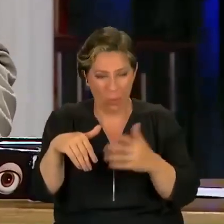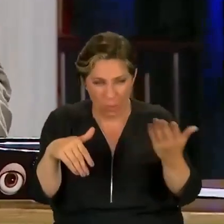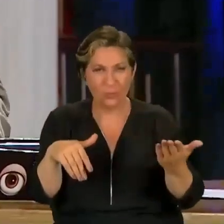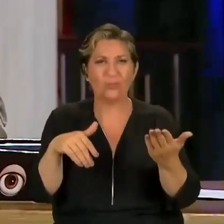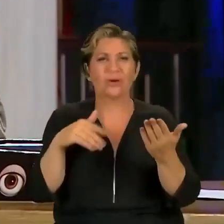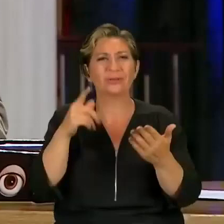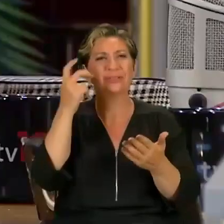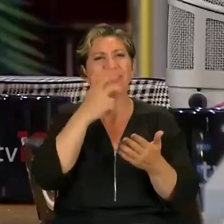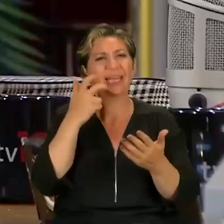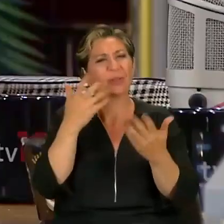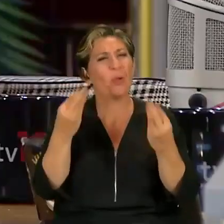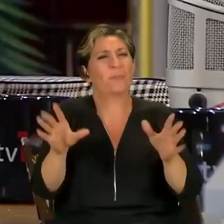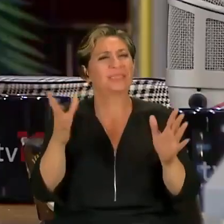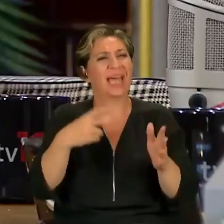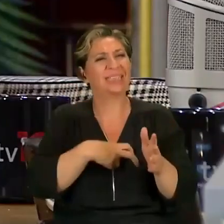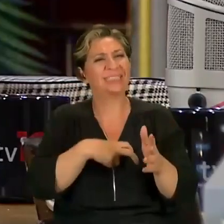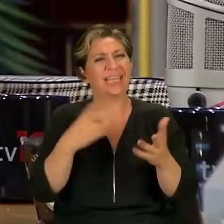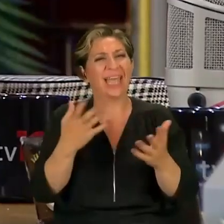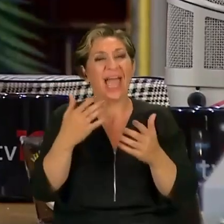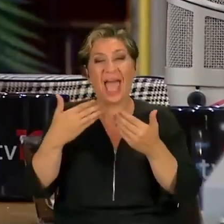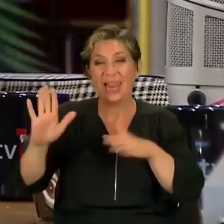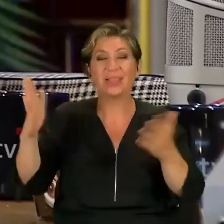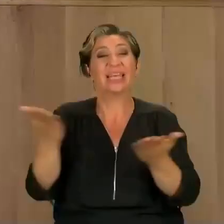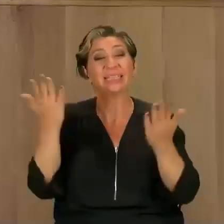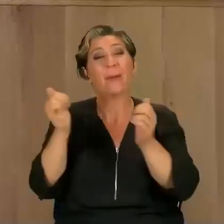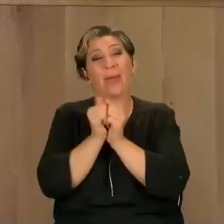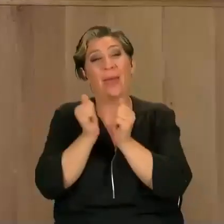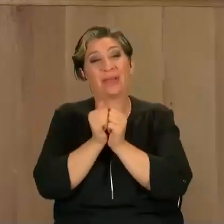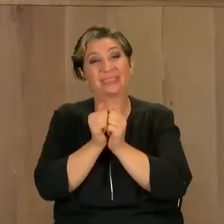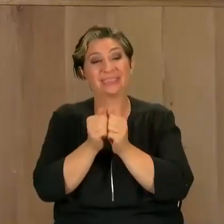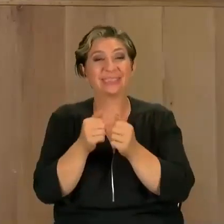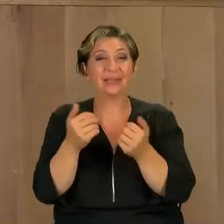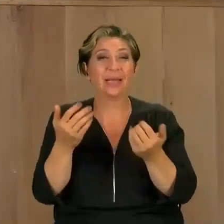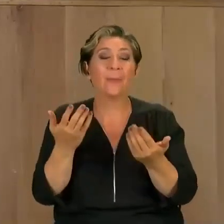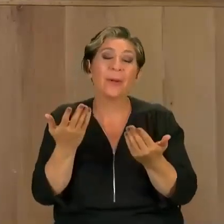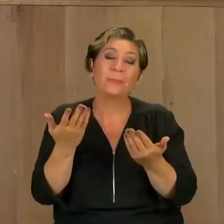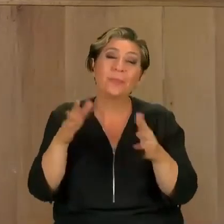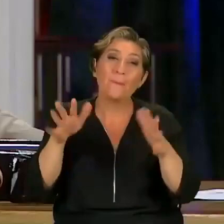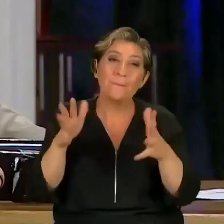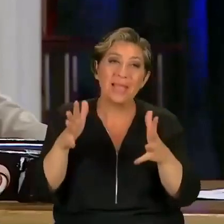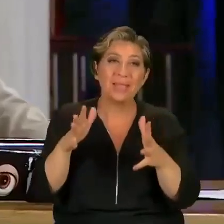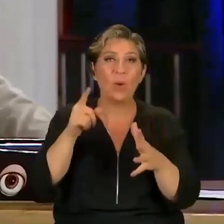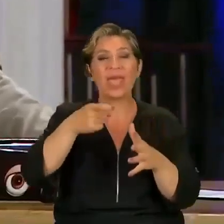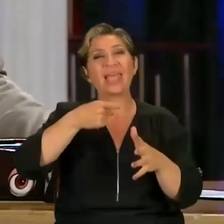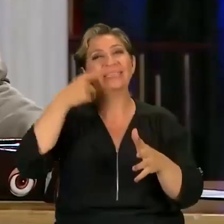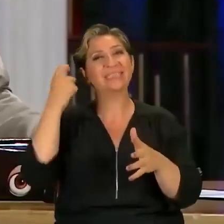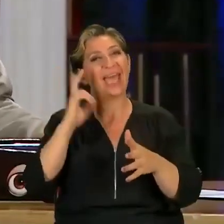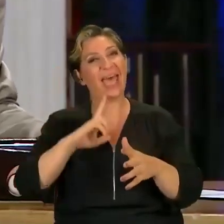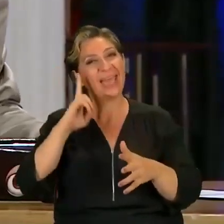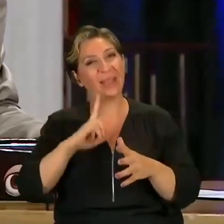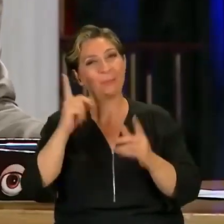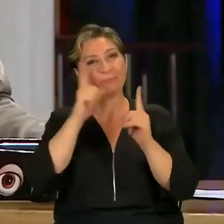Yahu olur mu o şarkılar öyle? Ne aşklar var? Ayrılsak da beraberiz. Ya, evet ama ne aşkı? Ama belki tabii o eski